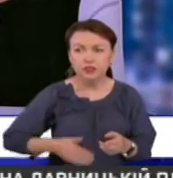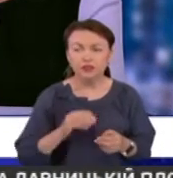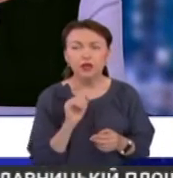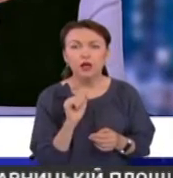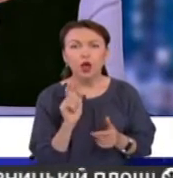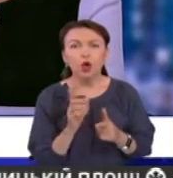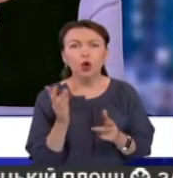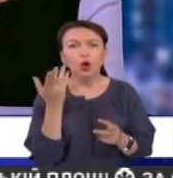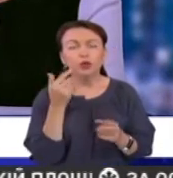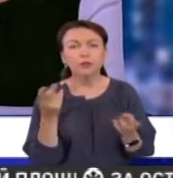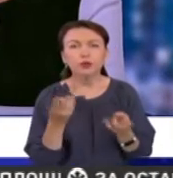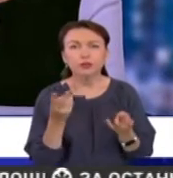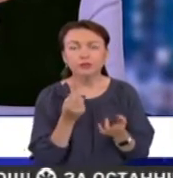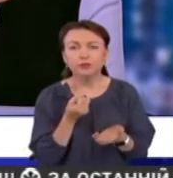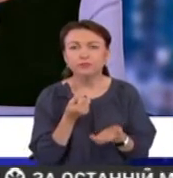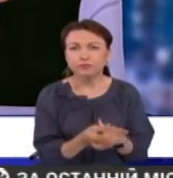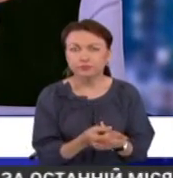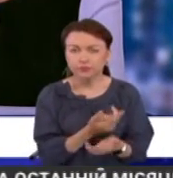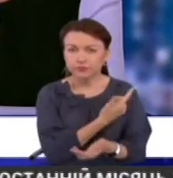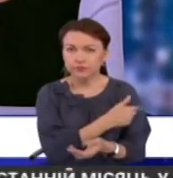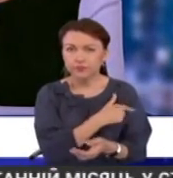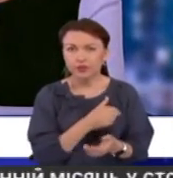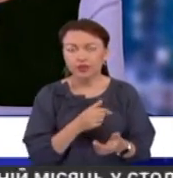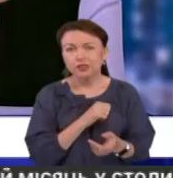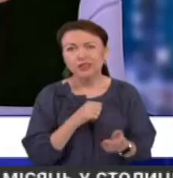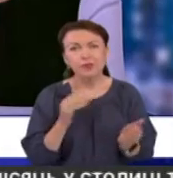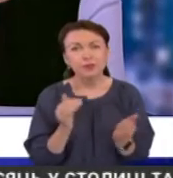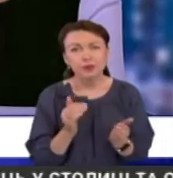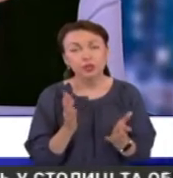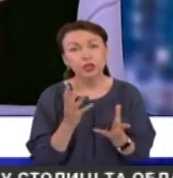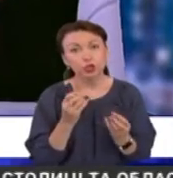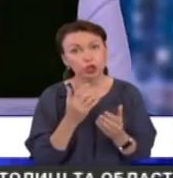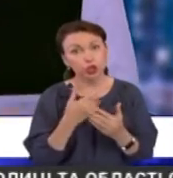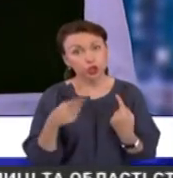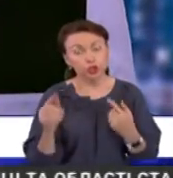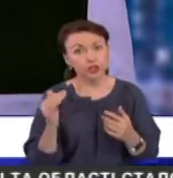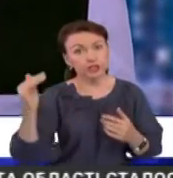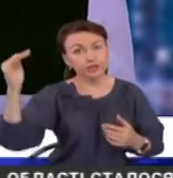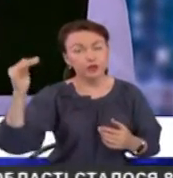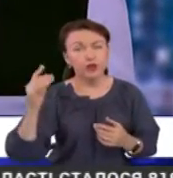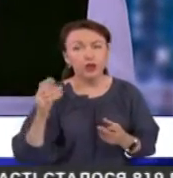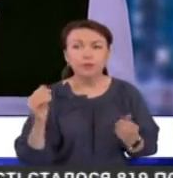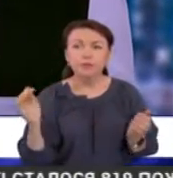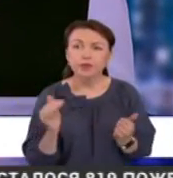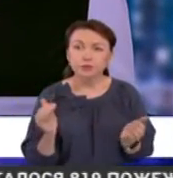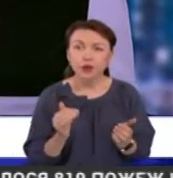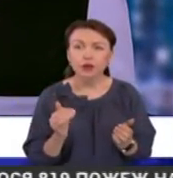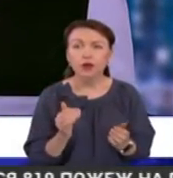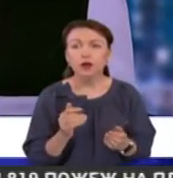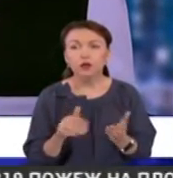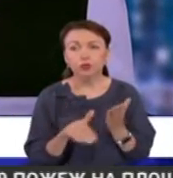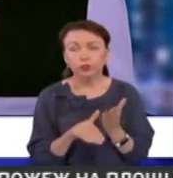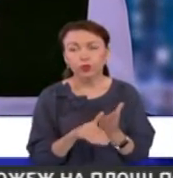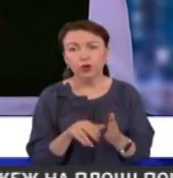вже потрібна стаціонарна допомога лікаря. Мінімальна стаціонарна, тому що є ще інші рівні. Коли вже потрібна мінімальна стаціонарна допомога